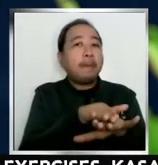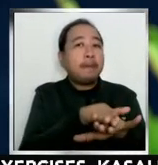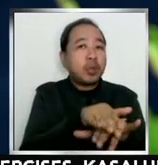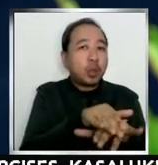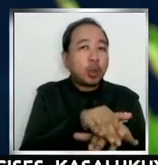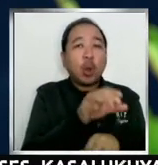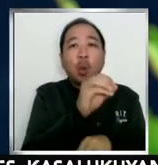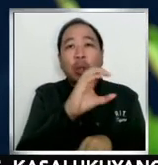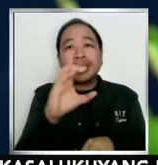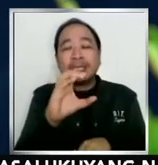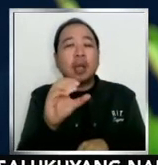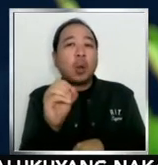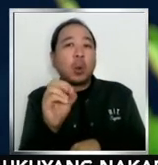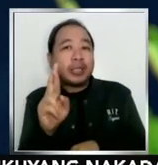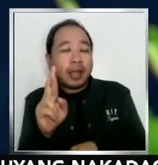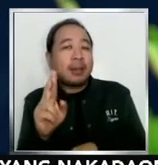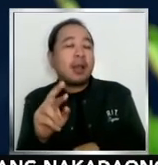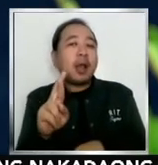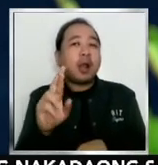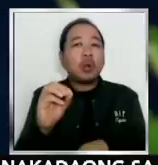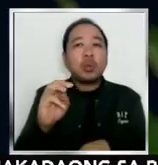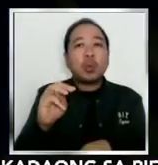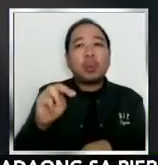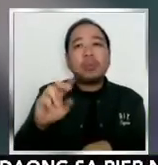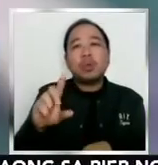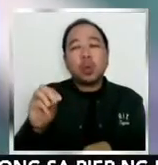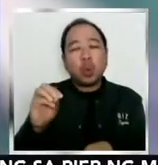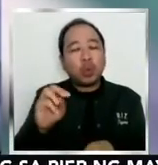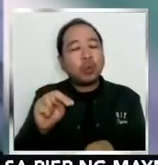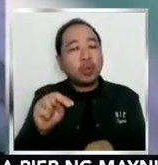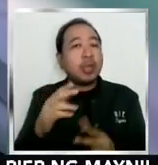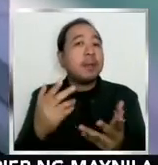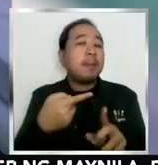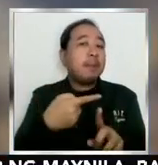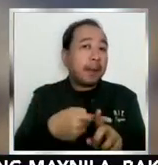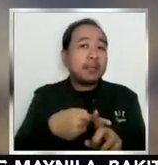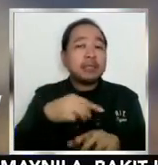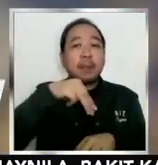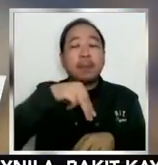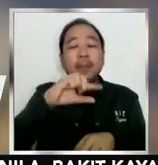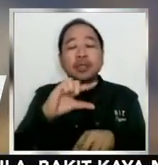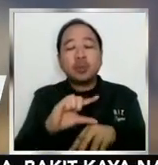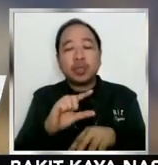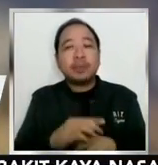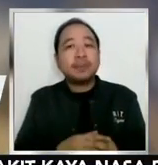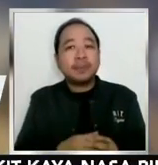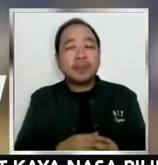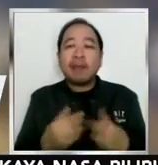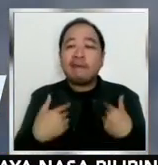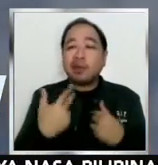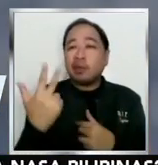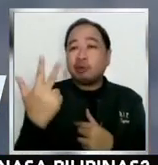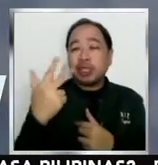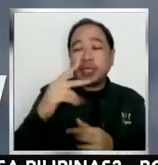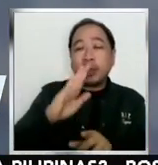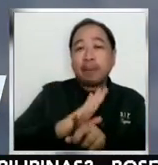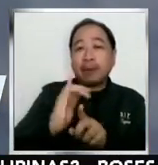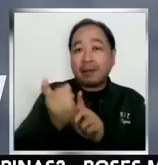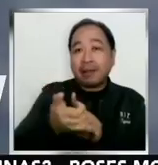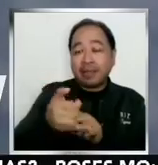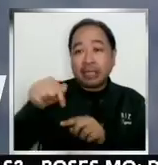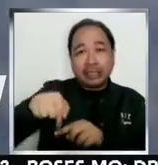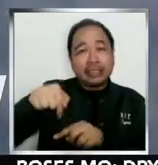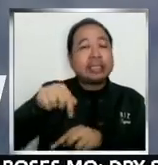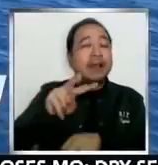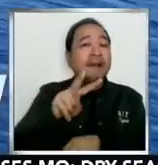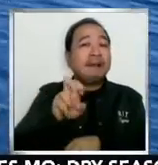at Romblon. Nasa gitna nito ang Verde Island. 3 barangay na sa Verde Island ang nakitaan ng langis at kasalukuyan pa